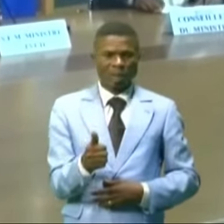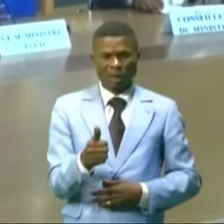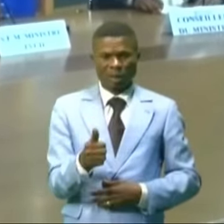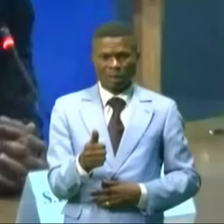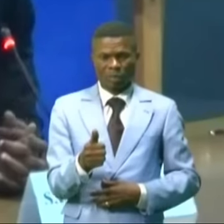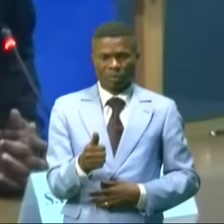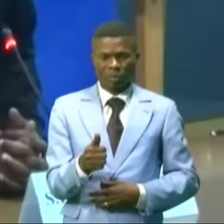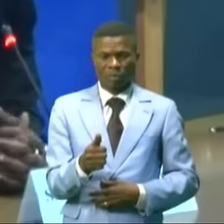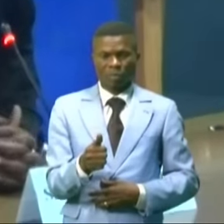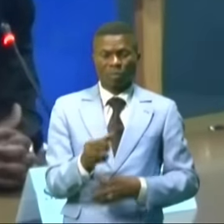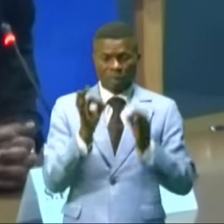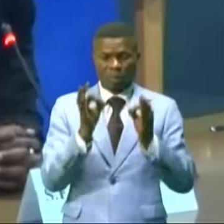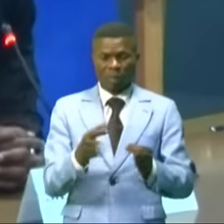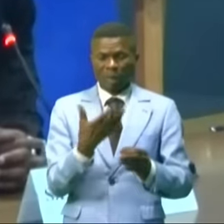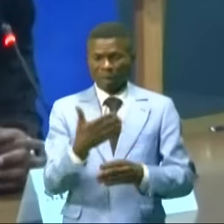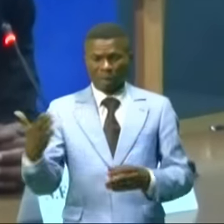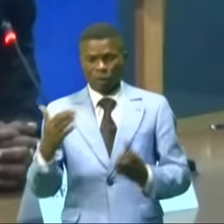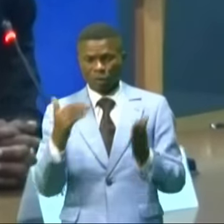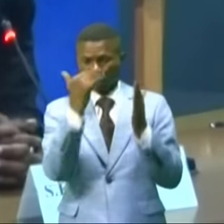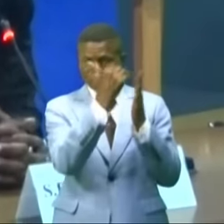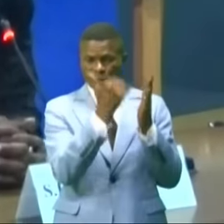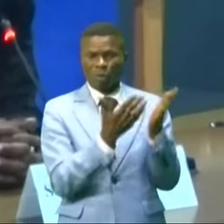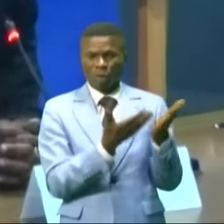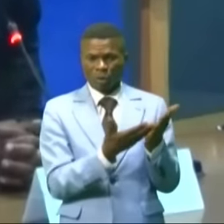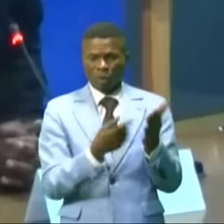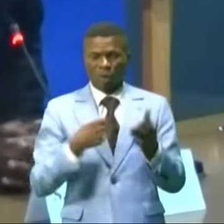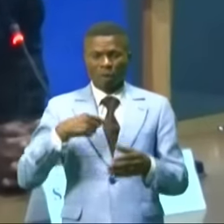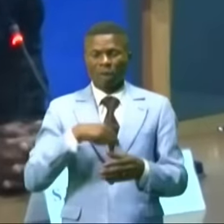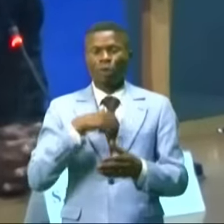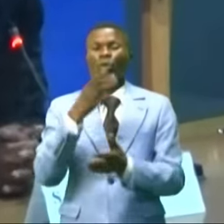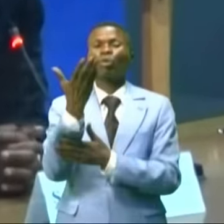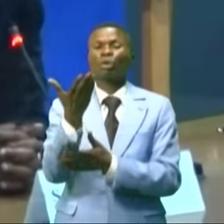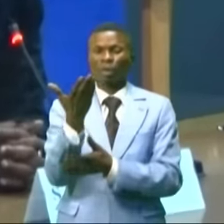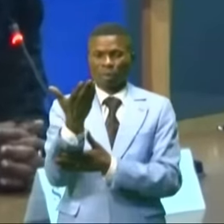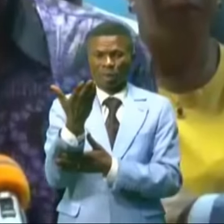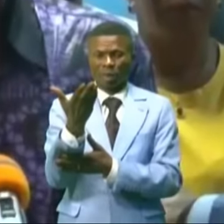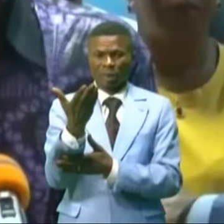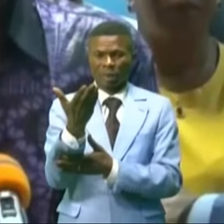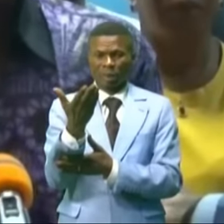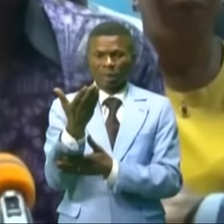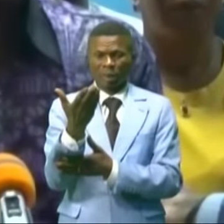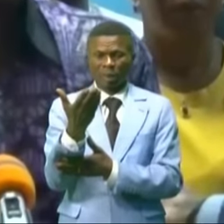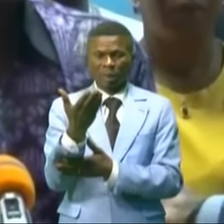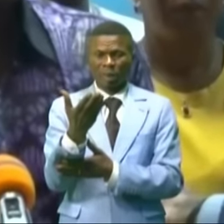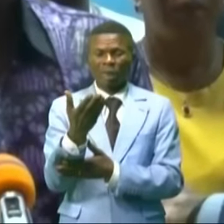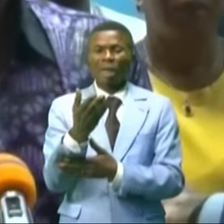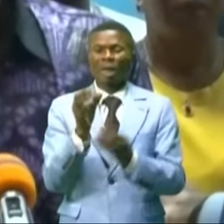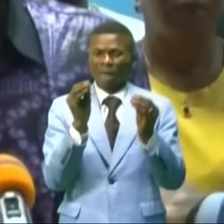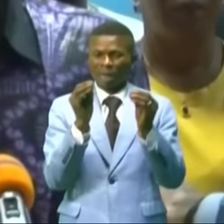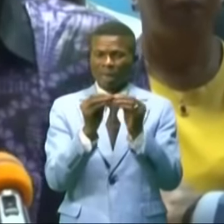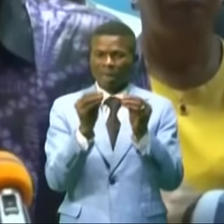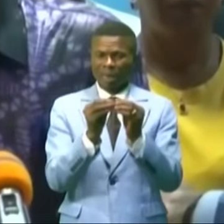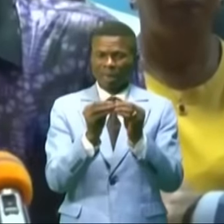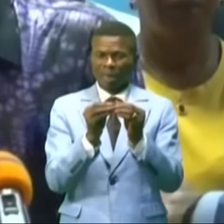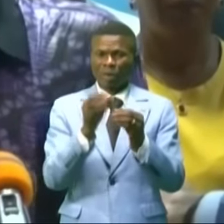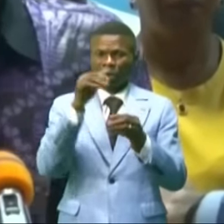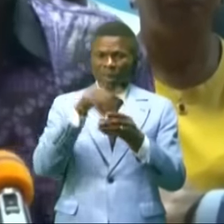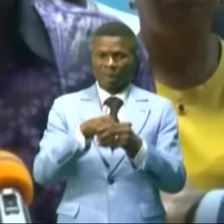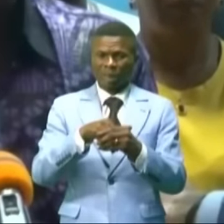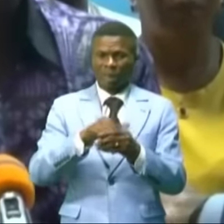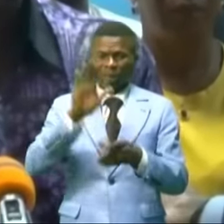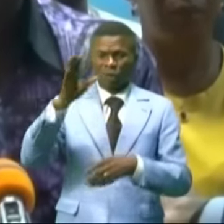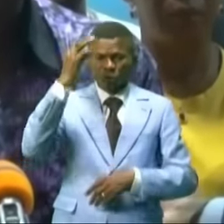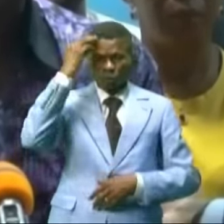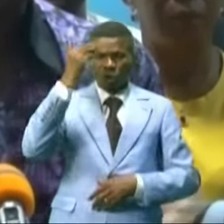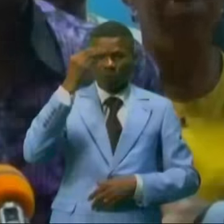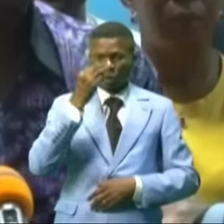Mais vu les éléments nouveaux, nous avons sollicité une audience à travers son Excellence, Monsieur